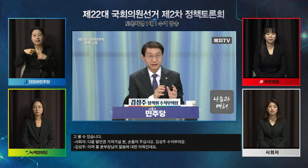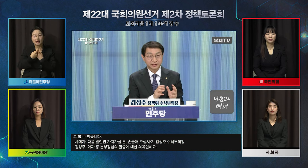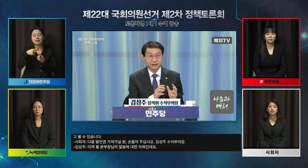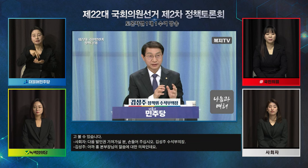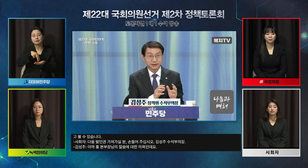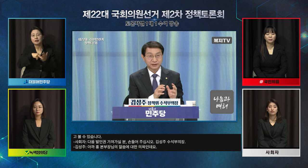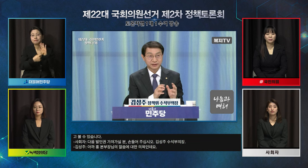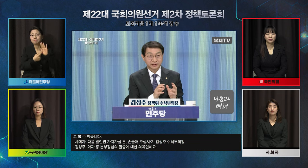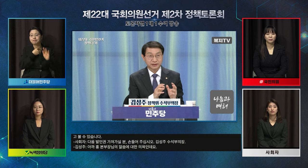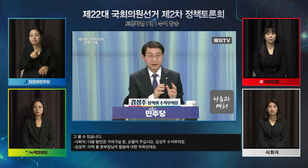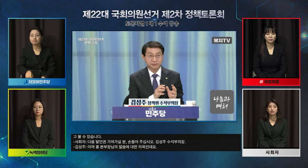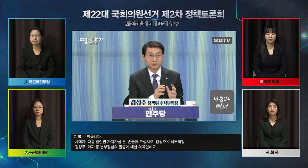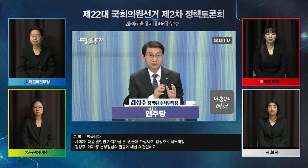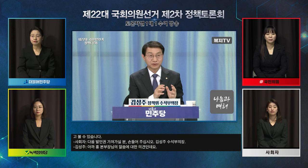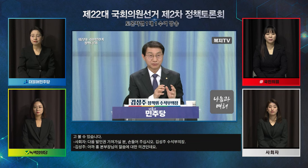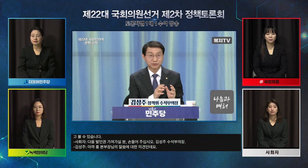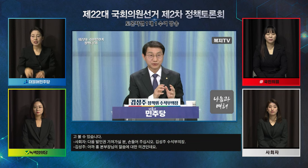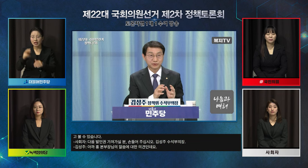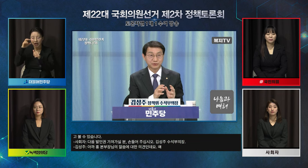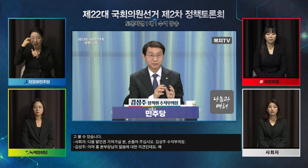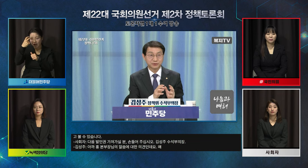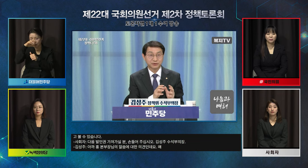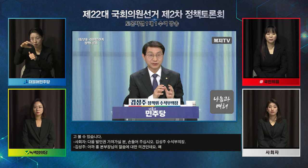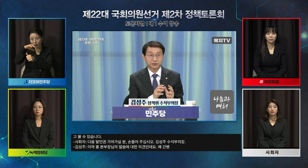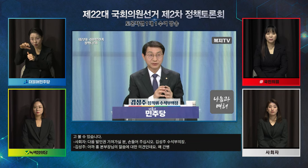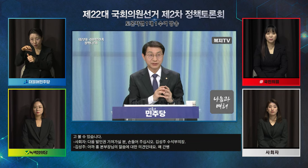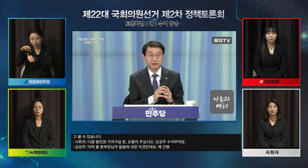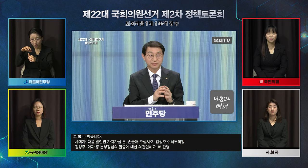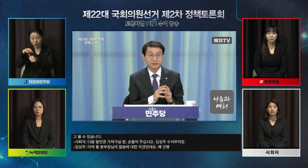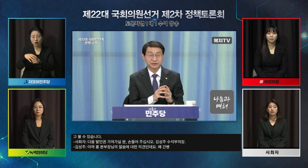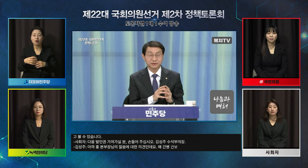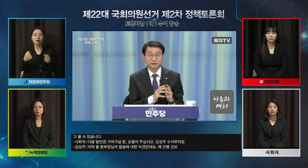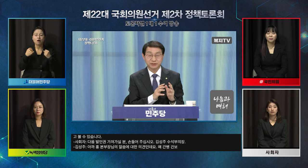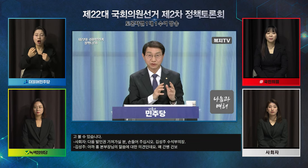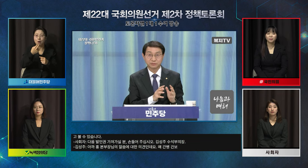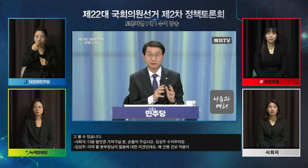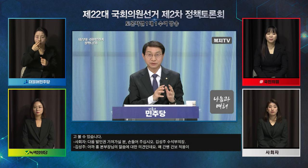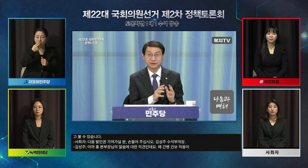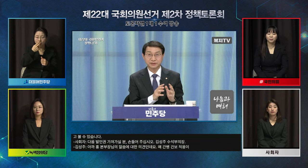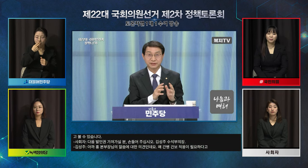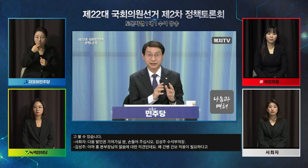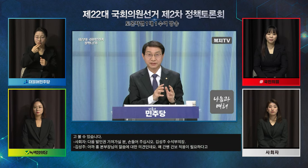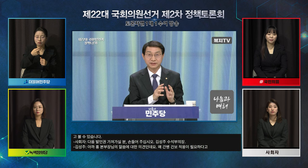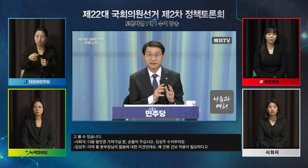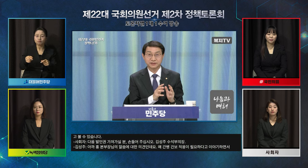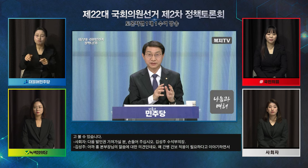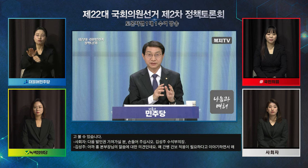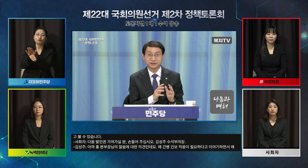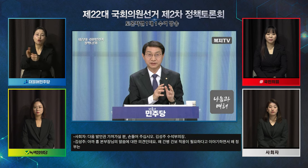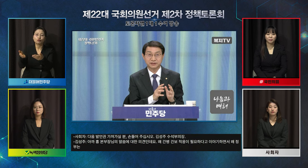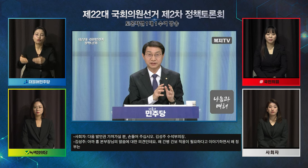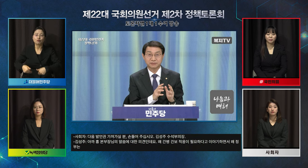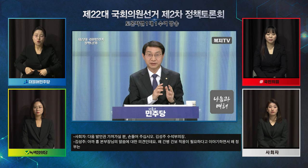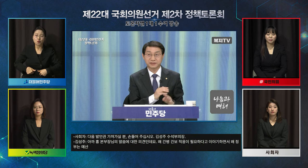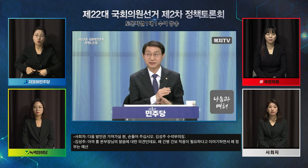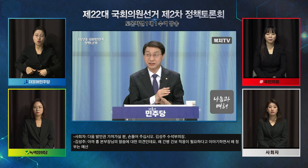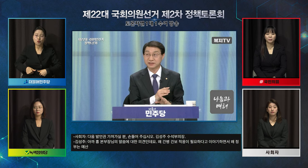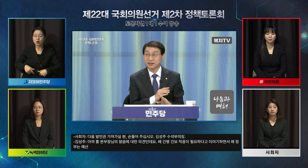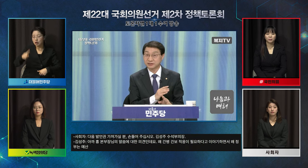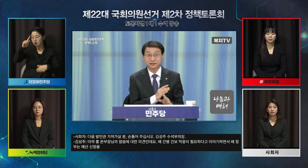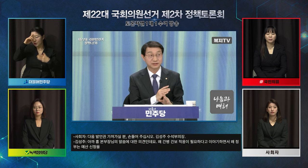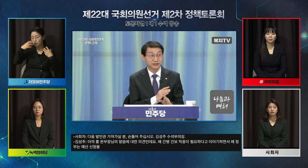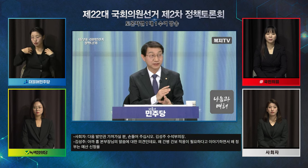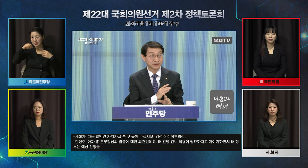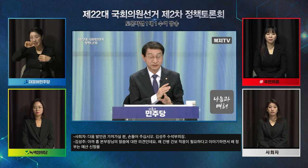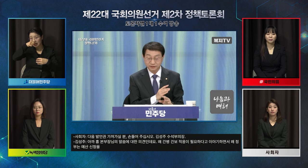간병검보 적용이 필요하다라고 얘기하면서 왜 정부는 예산 신청을 반영하지